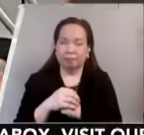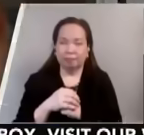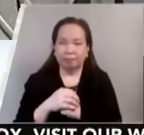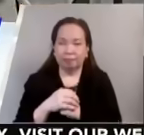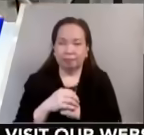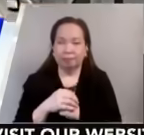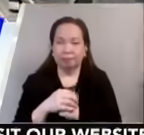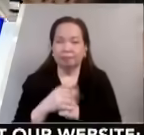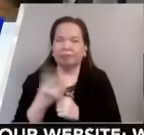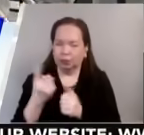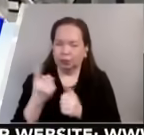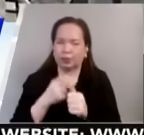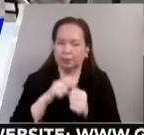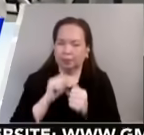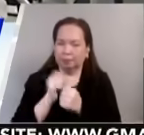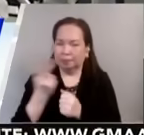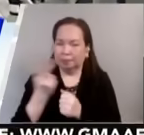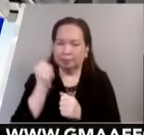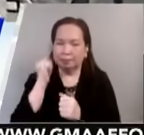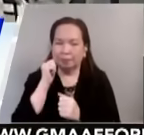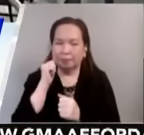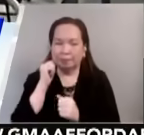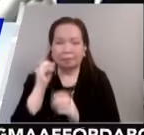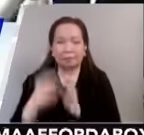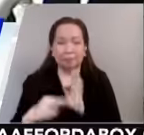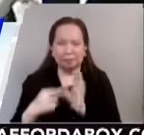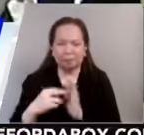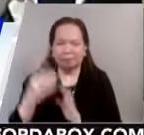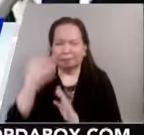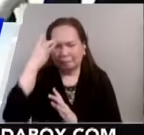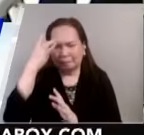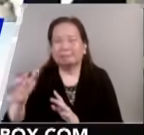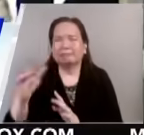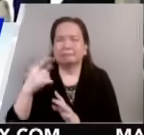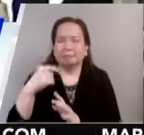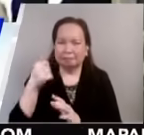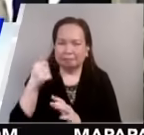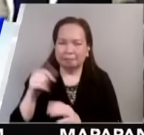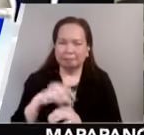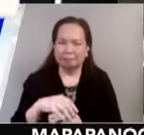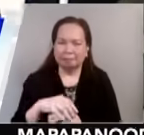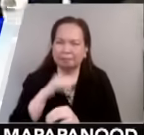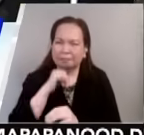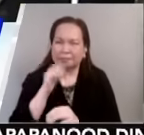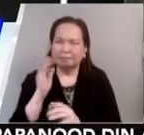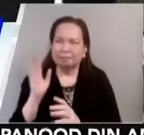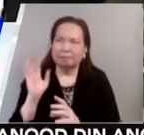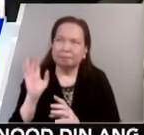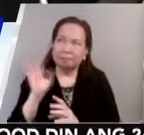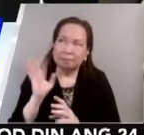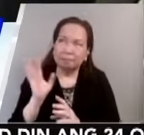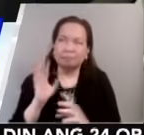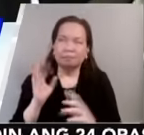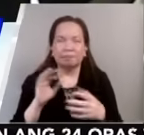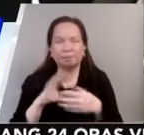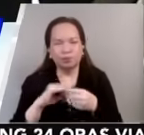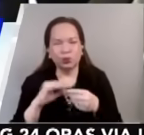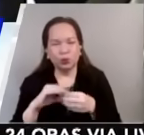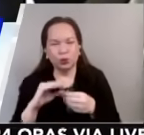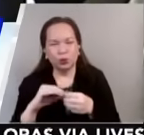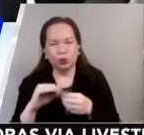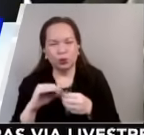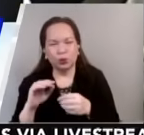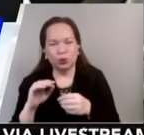Curtis ah Napakahusay napakagaling hindi siya yung tipikal na agawan sery na alam nila kakaibang love story